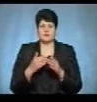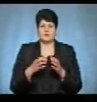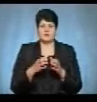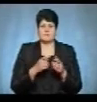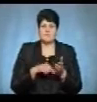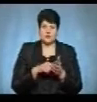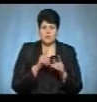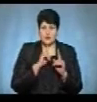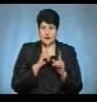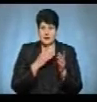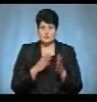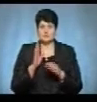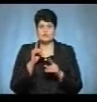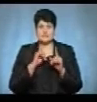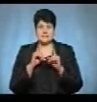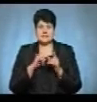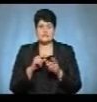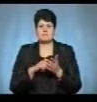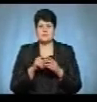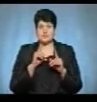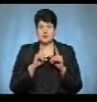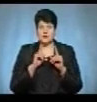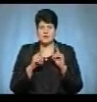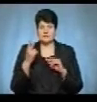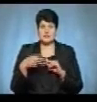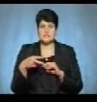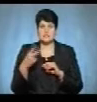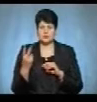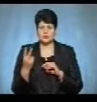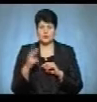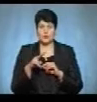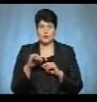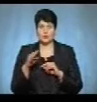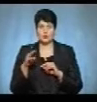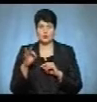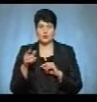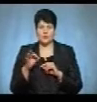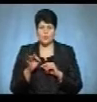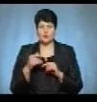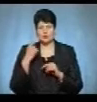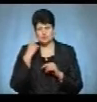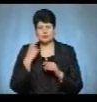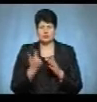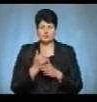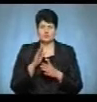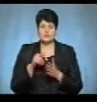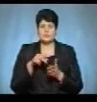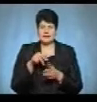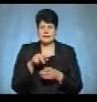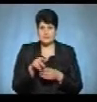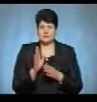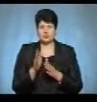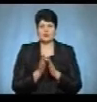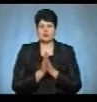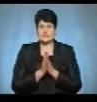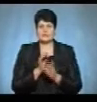ради. Буде сесія міської ради 22 лютого. І думаю, ми знову ж таки будемо йти і будемо